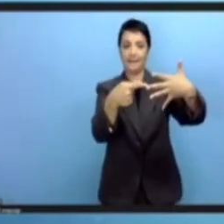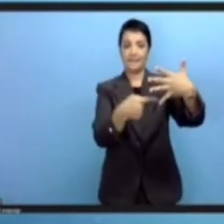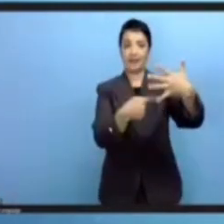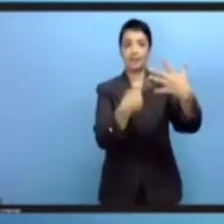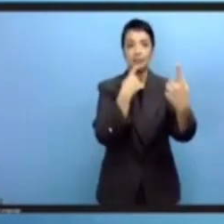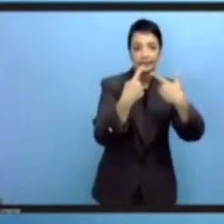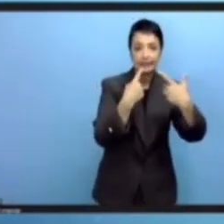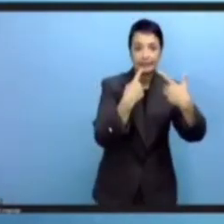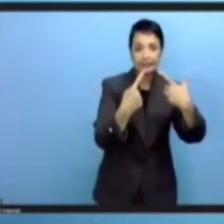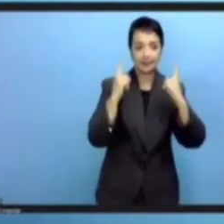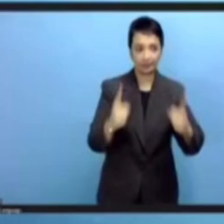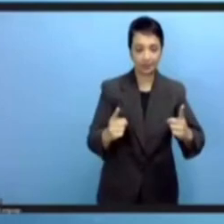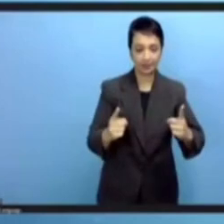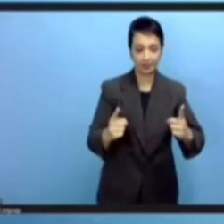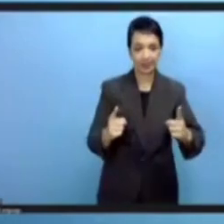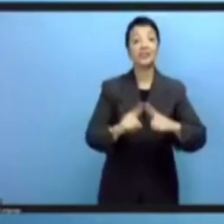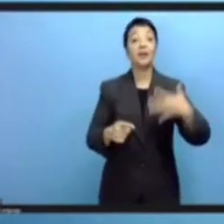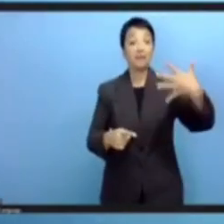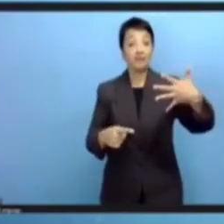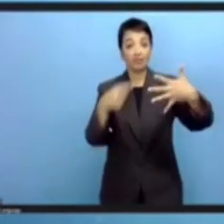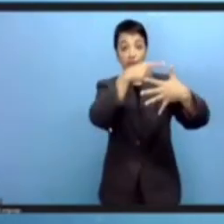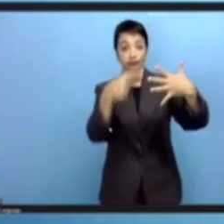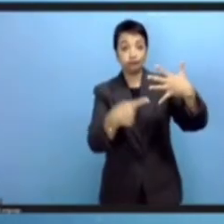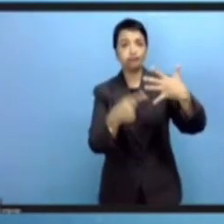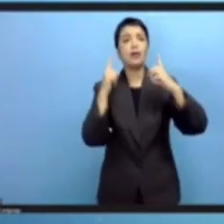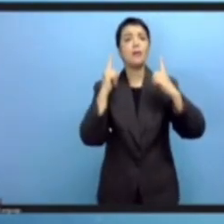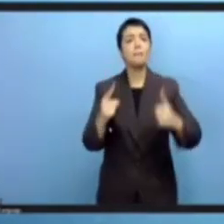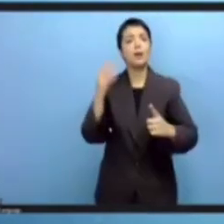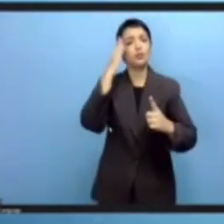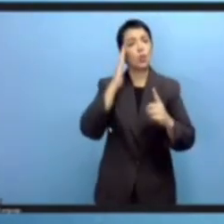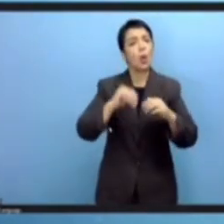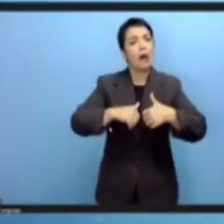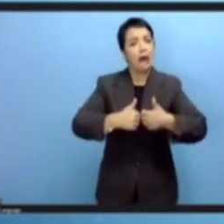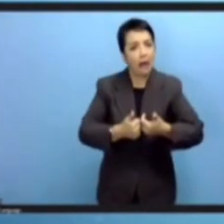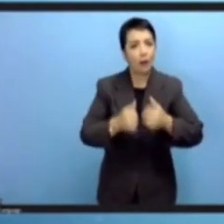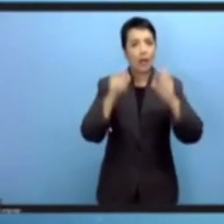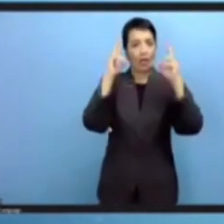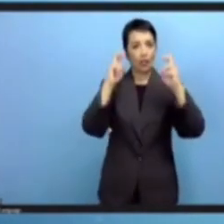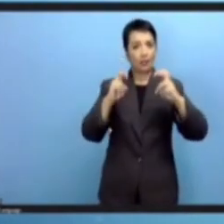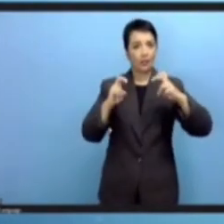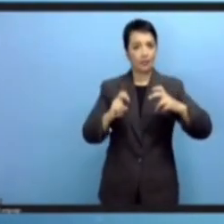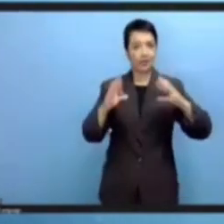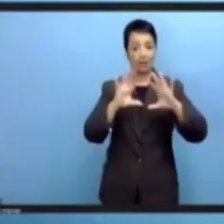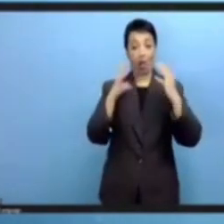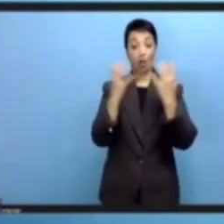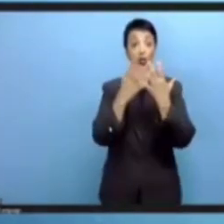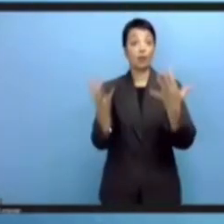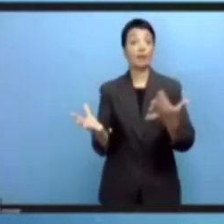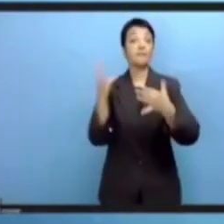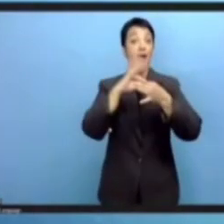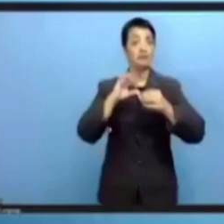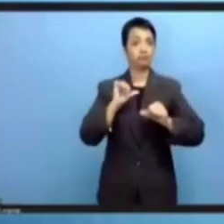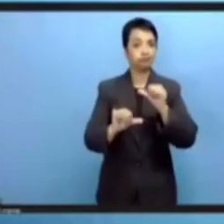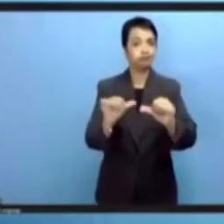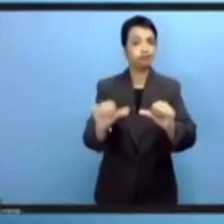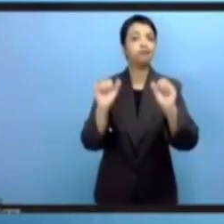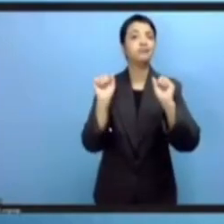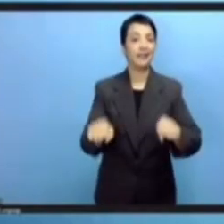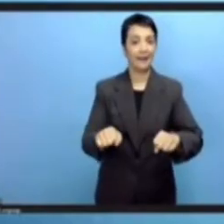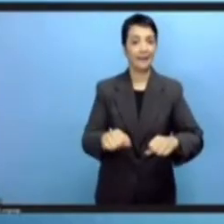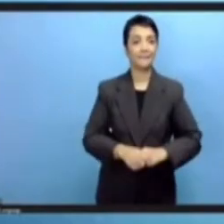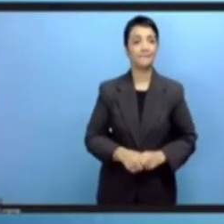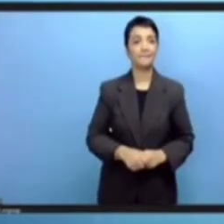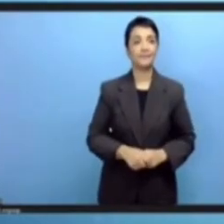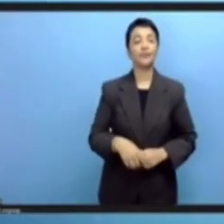inscrits à l'ordre du jour et ces 5 points sont intimement liés aux thèmes qui sont abordés par